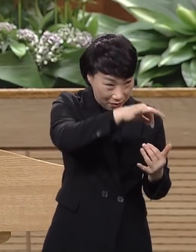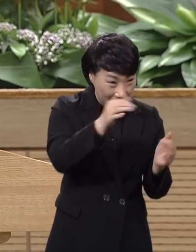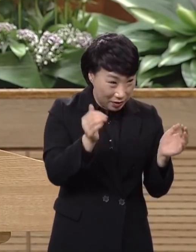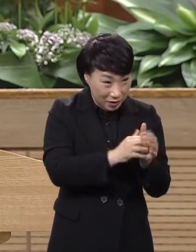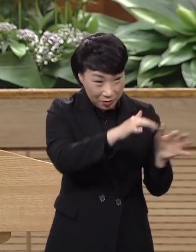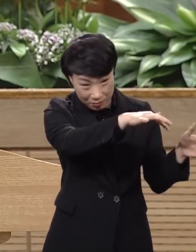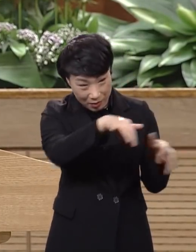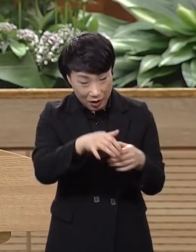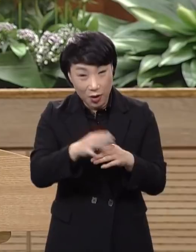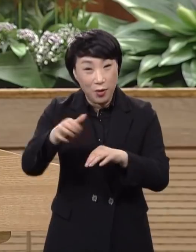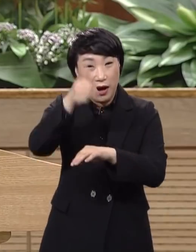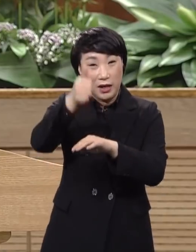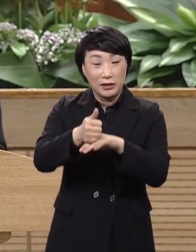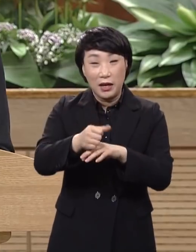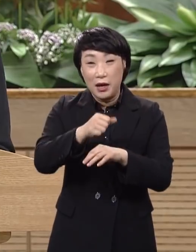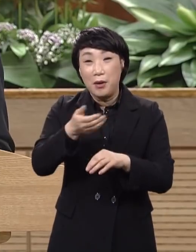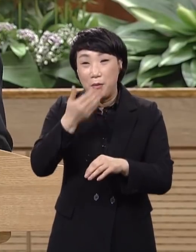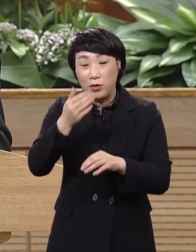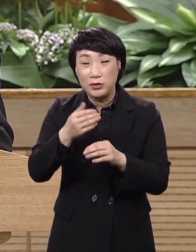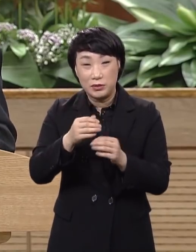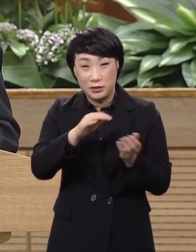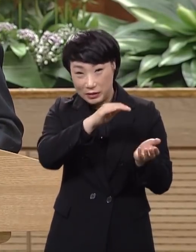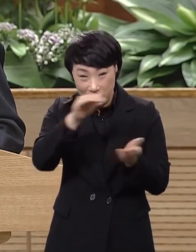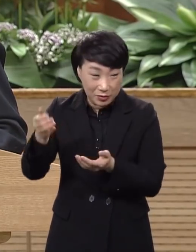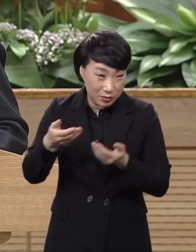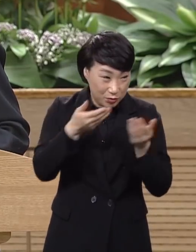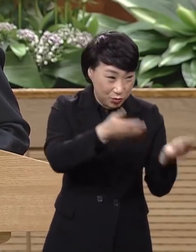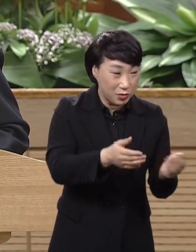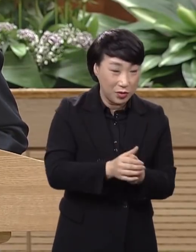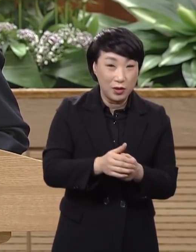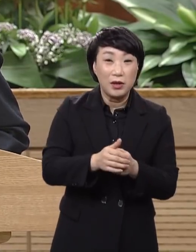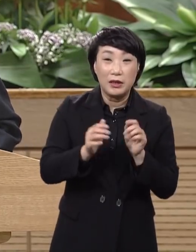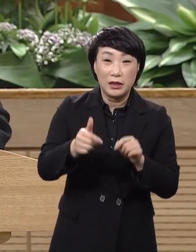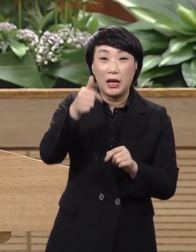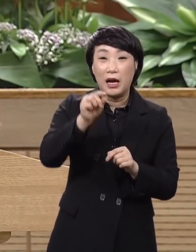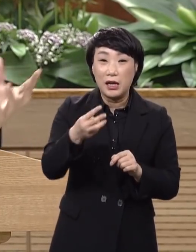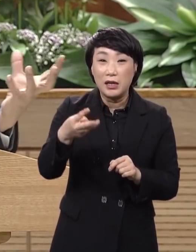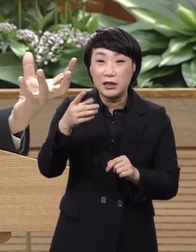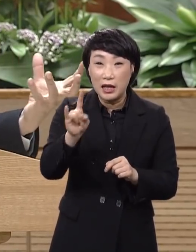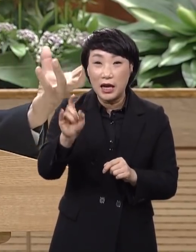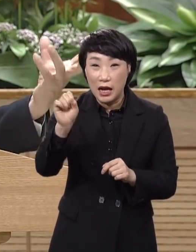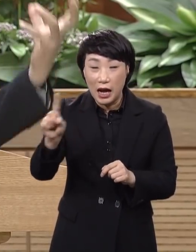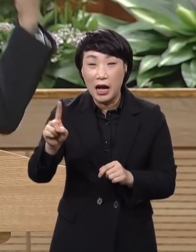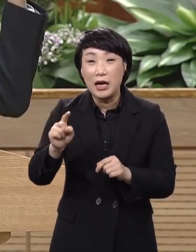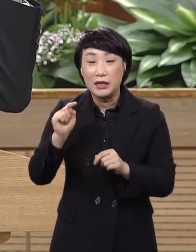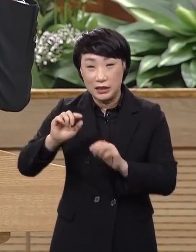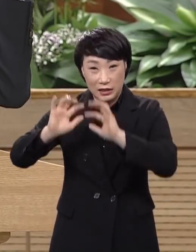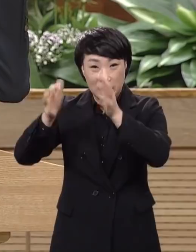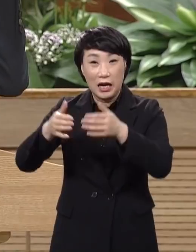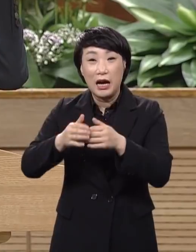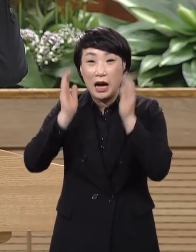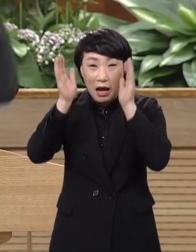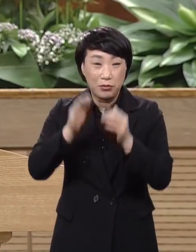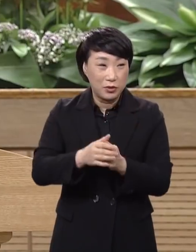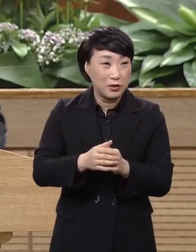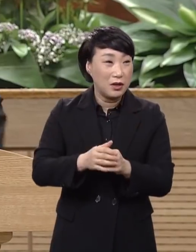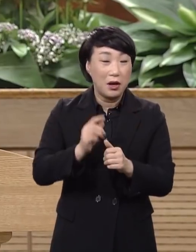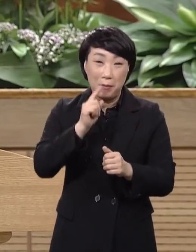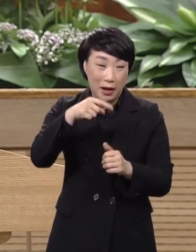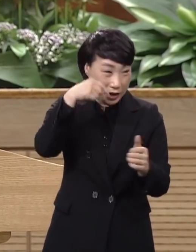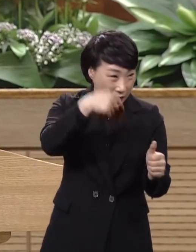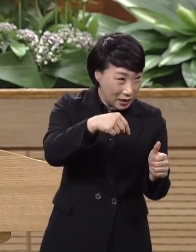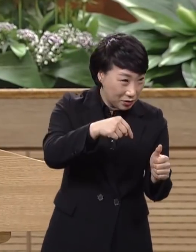먹이고 갈대의 학문과 갈대의 방언을 가르쳐서 나라에 큰 일을 할 수 있도록